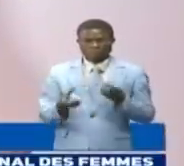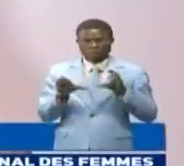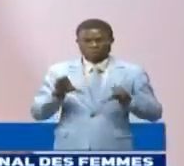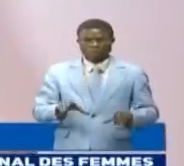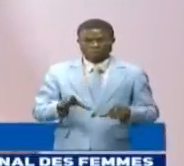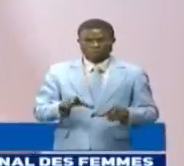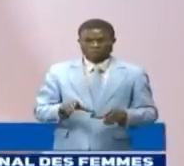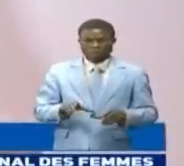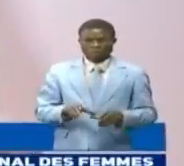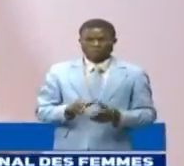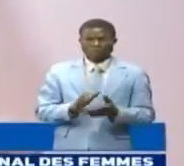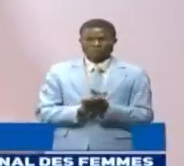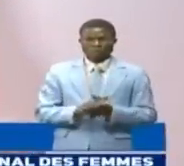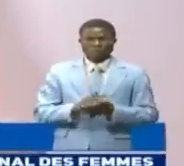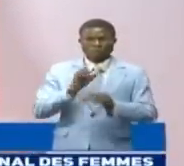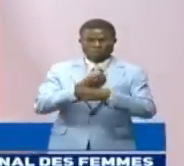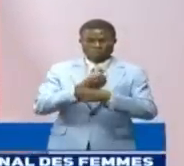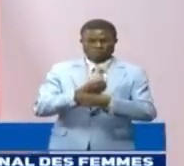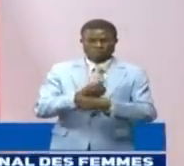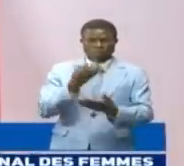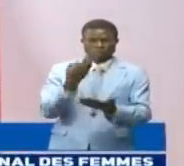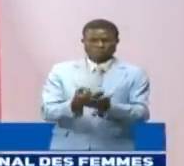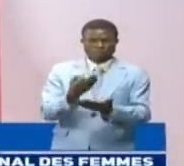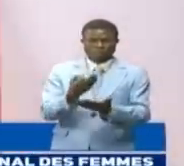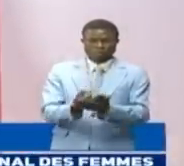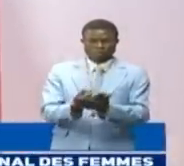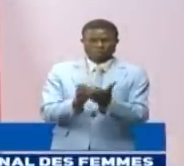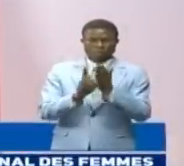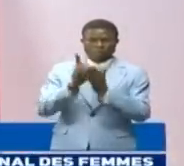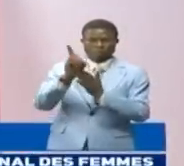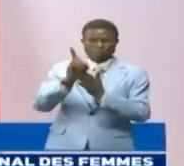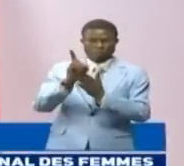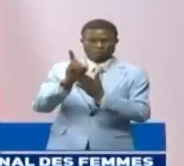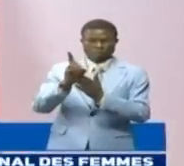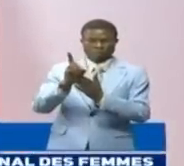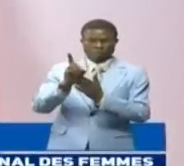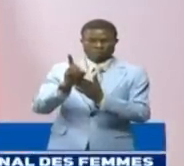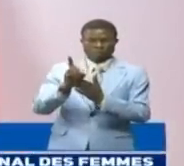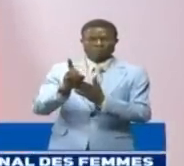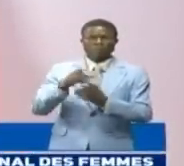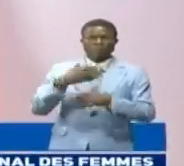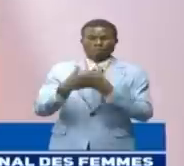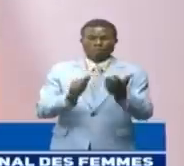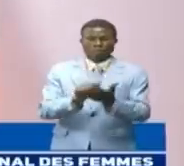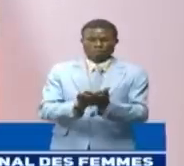a décidé de la création du Fonds de développement des services universels